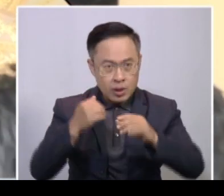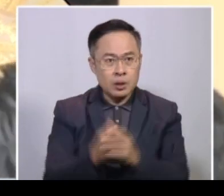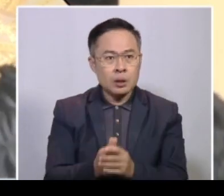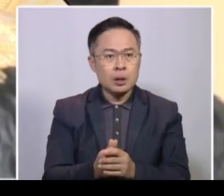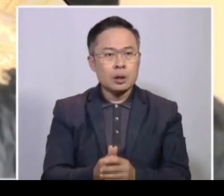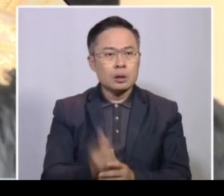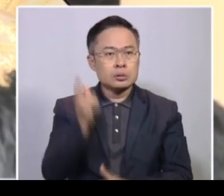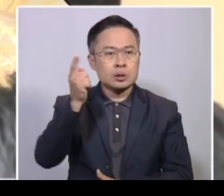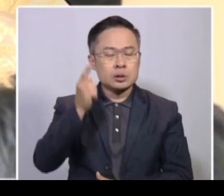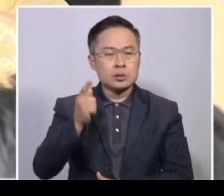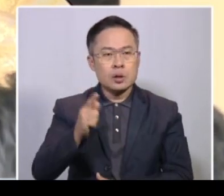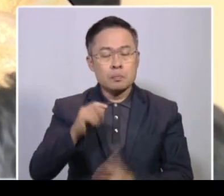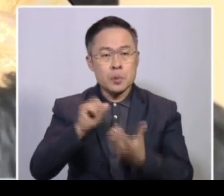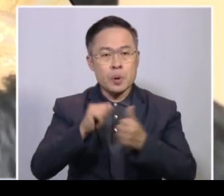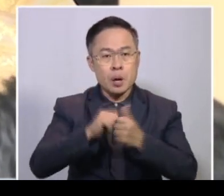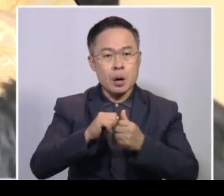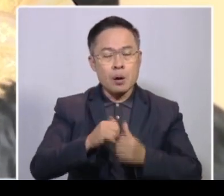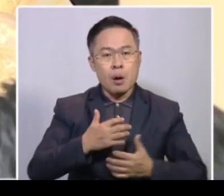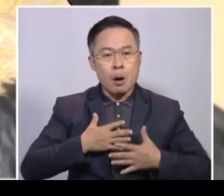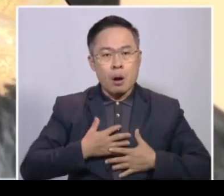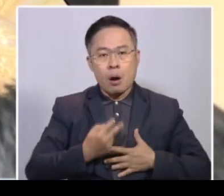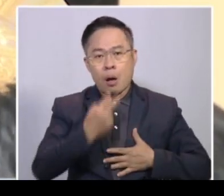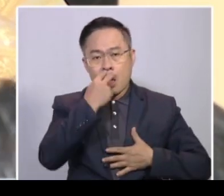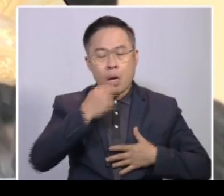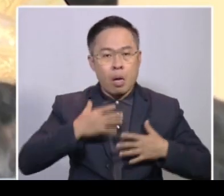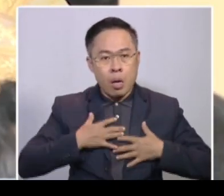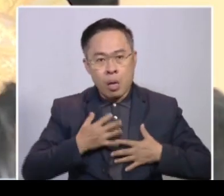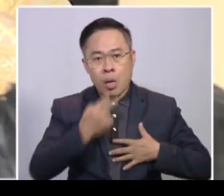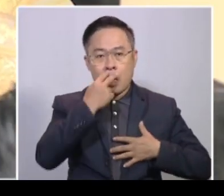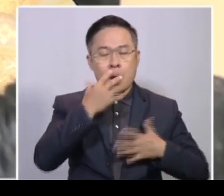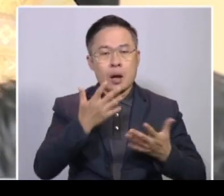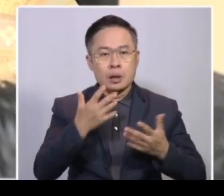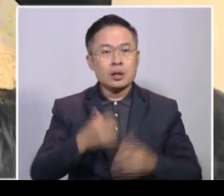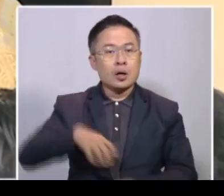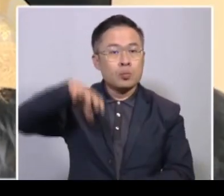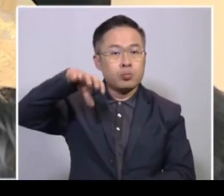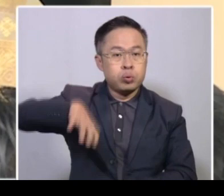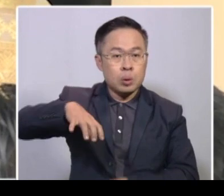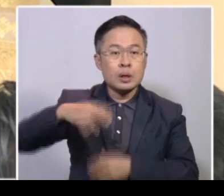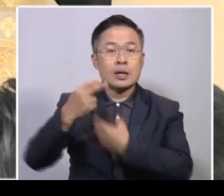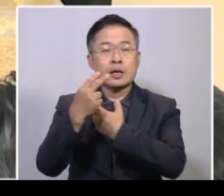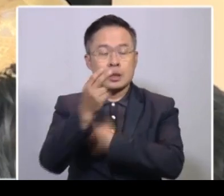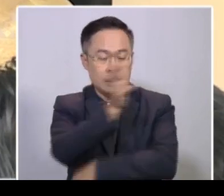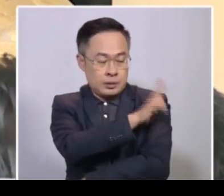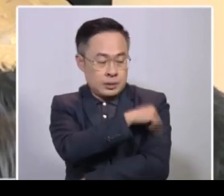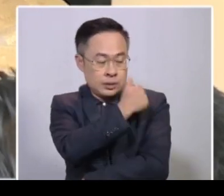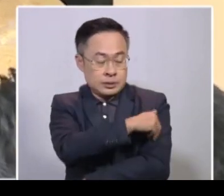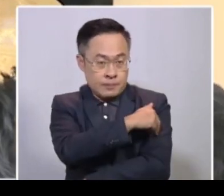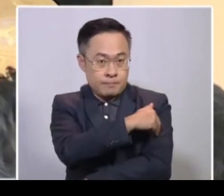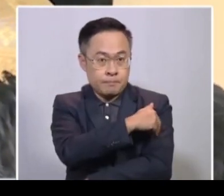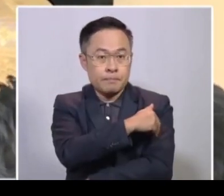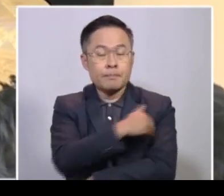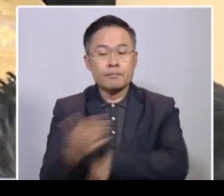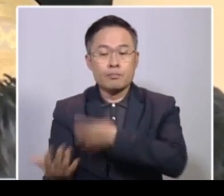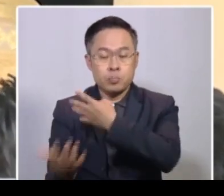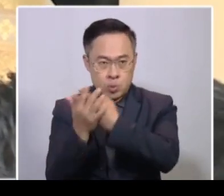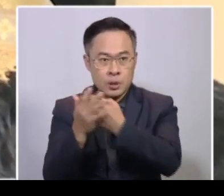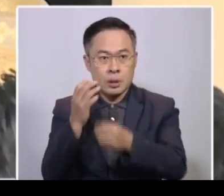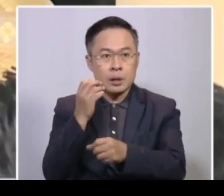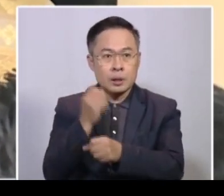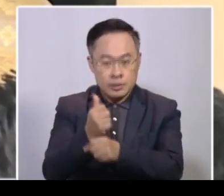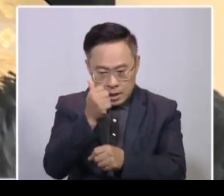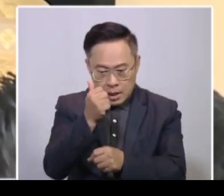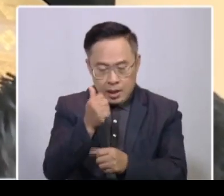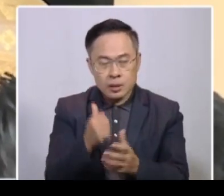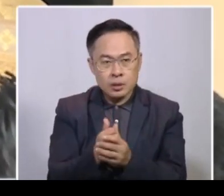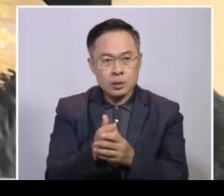แน่นหน้าอกหายใจไม่ออกแต่ว่าเรื่องนี้เป็นเรื่องของทางเรือนจำก็ตัดสินใจเอง ถ้าจะ ขอพยพเขาสามารถดำเนินการได้เลย ทำได้ตั้งแต่ม